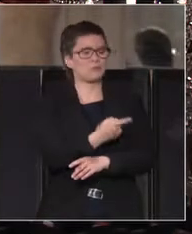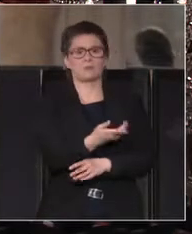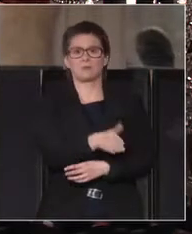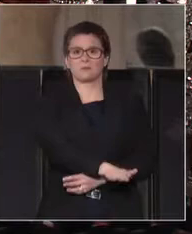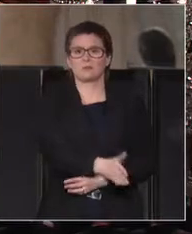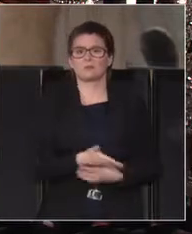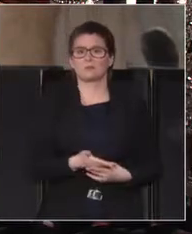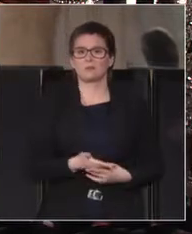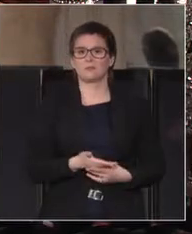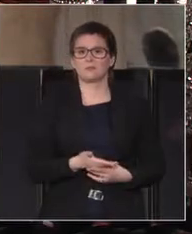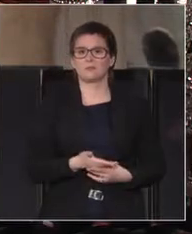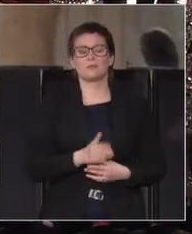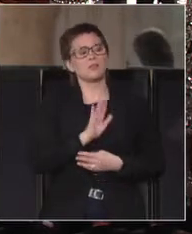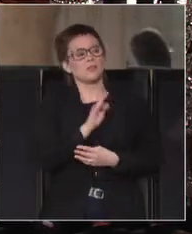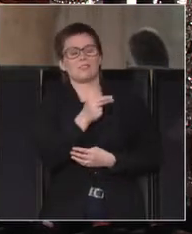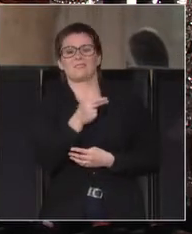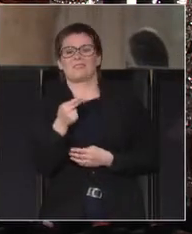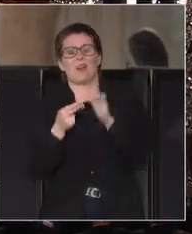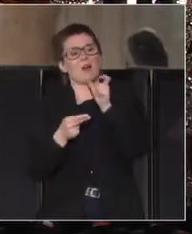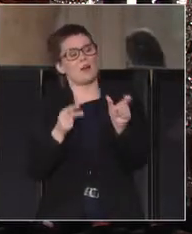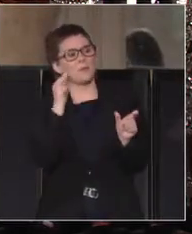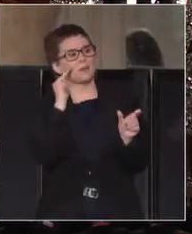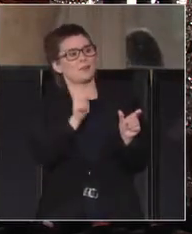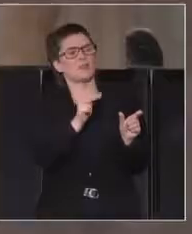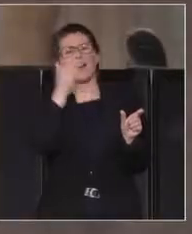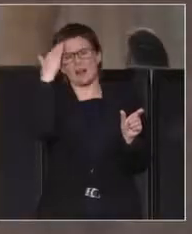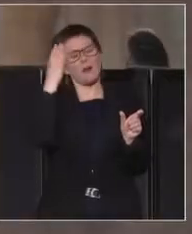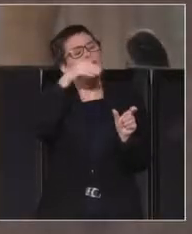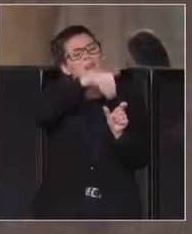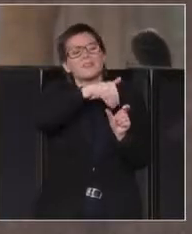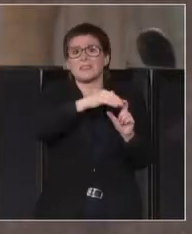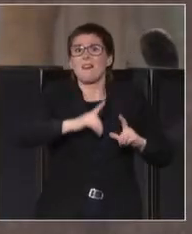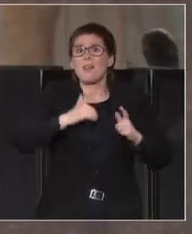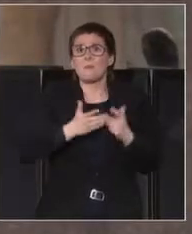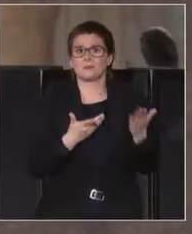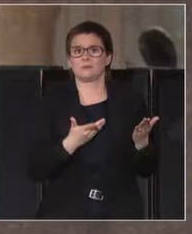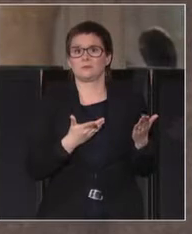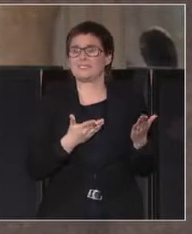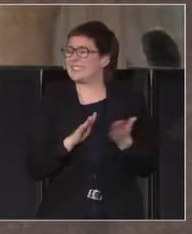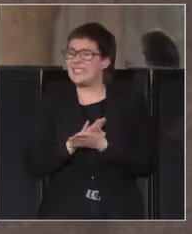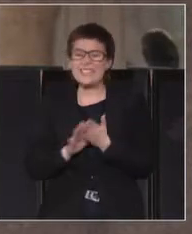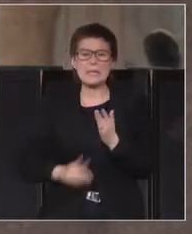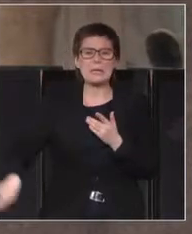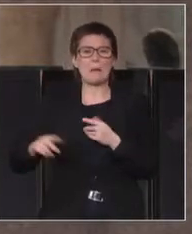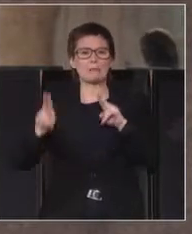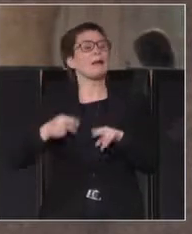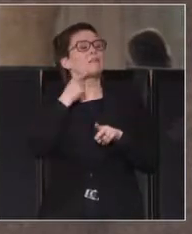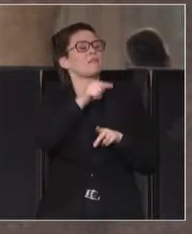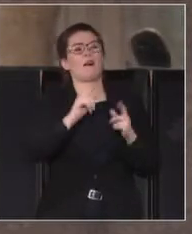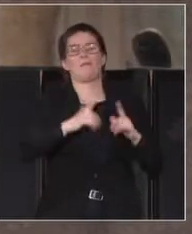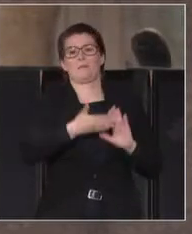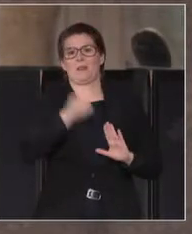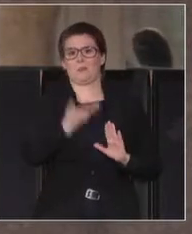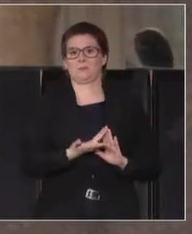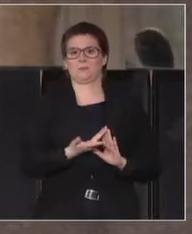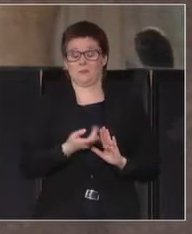Ich sehe den Namen und weiß, dass sich dahinter ein Leben verbarg, das auszulöschen niemand das Recht hatte. Und ich stehe hier an